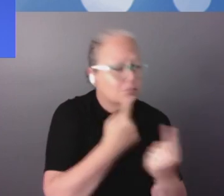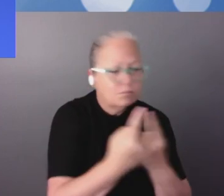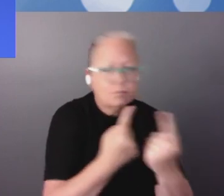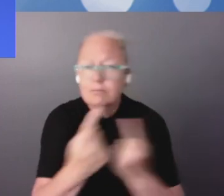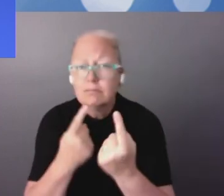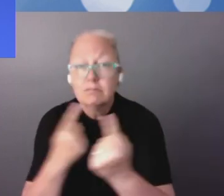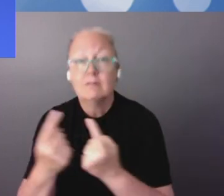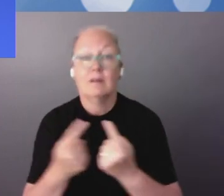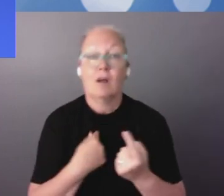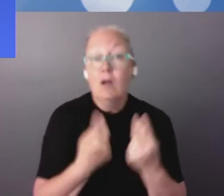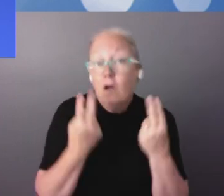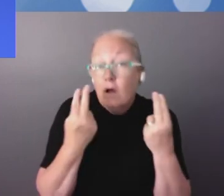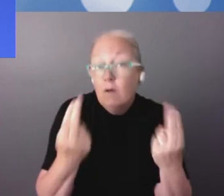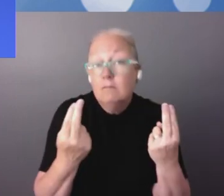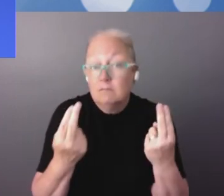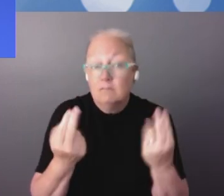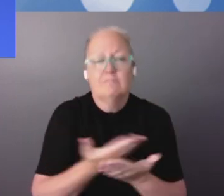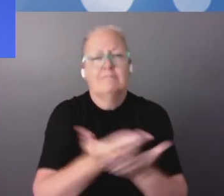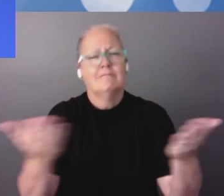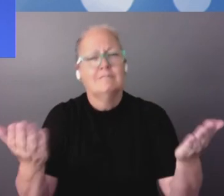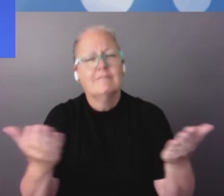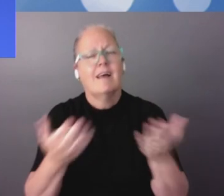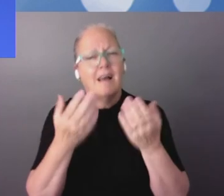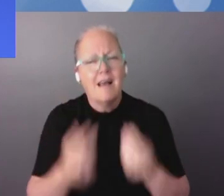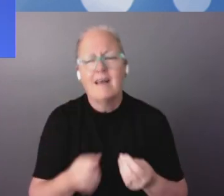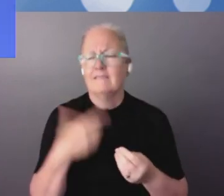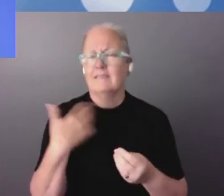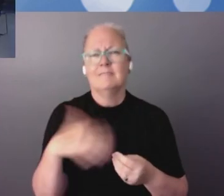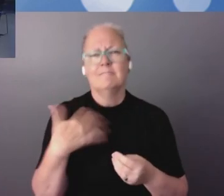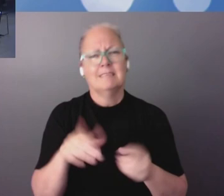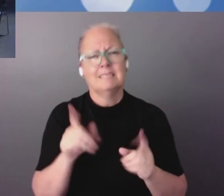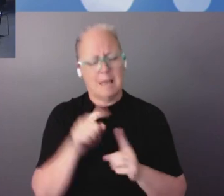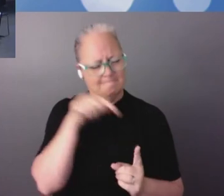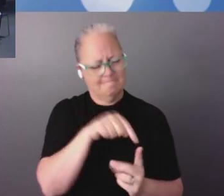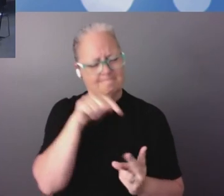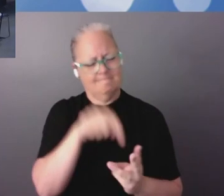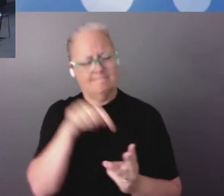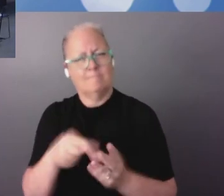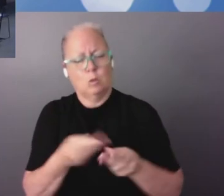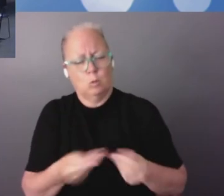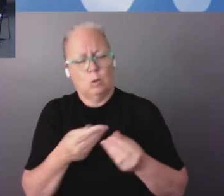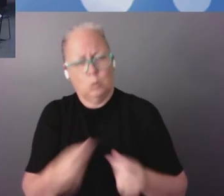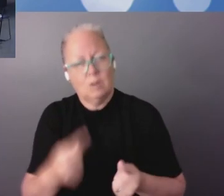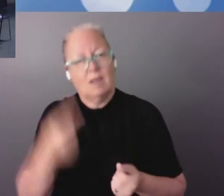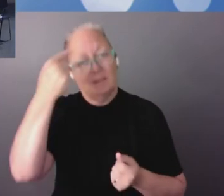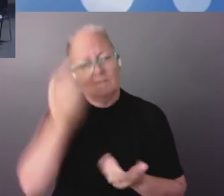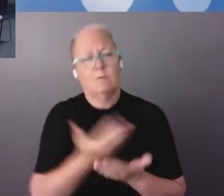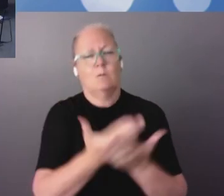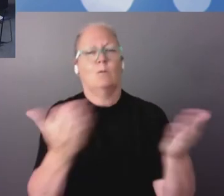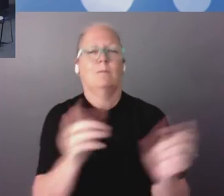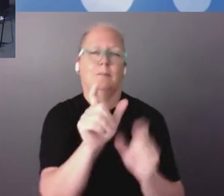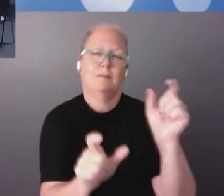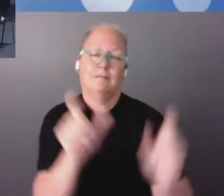И надеюсь, что будут здесь разработаны конкретные решения для на благо всего